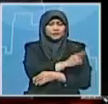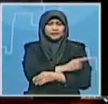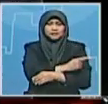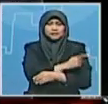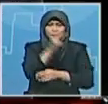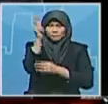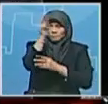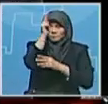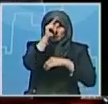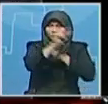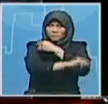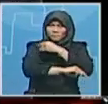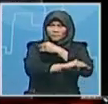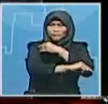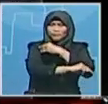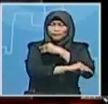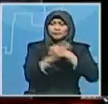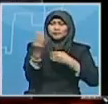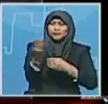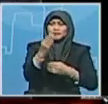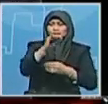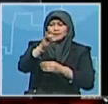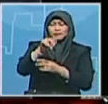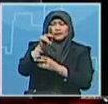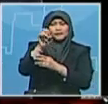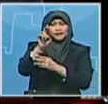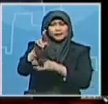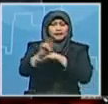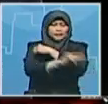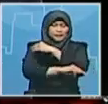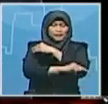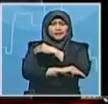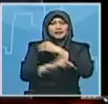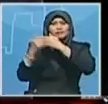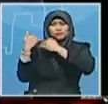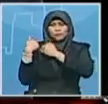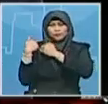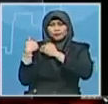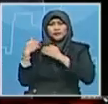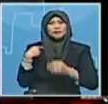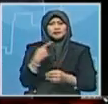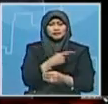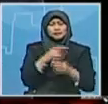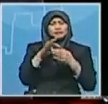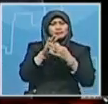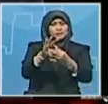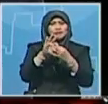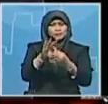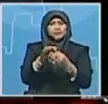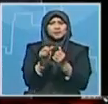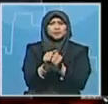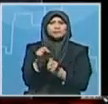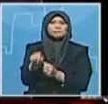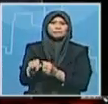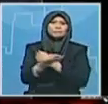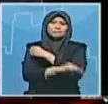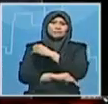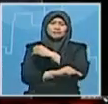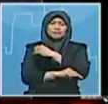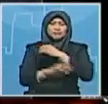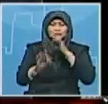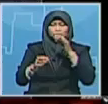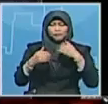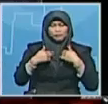di mana jalan negeri biasanya JKR negeri lah yang bertanggungjawab. Kita juga bekerjasama erat dengan mereka. Kalau ada